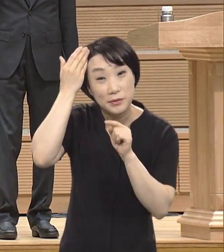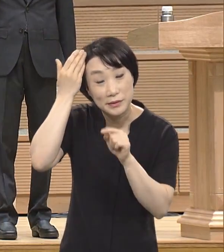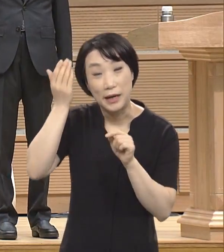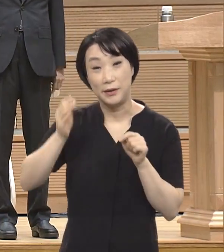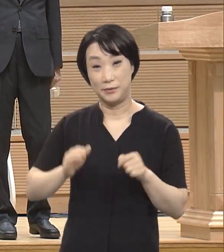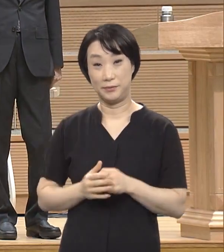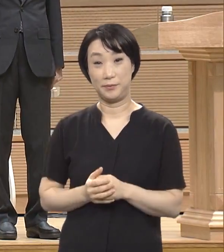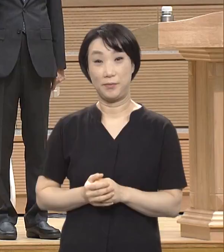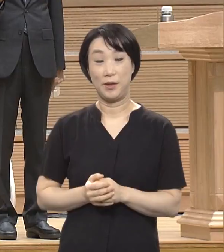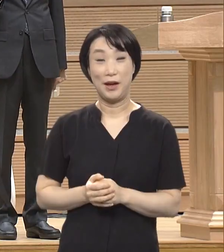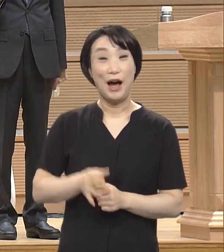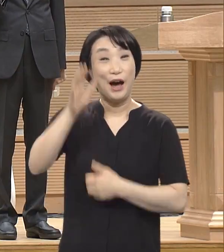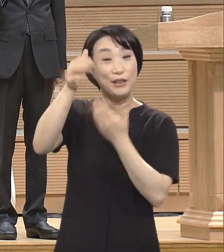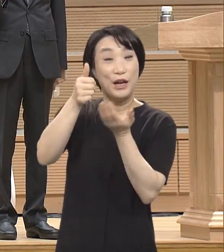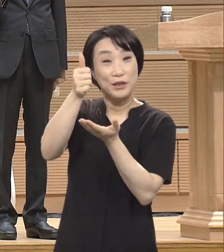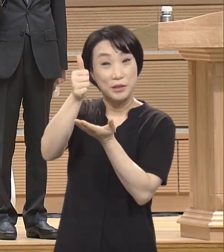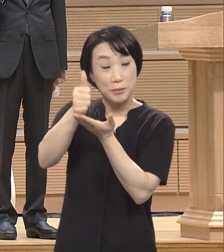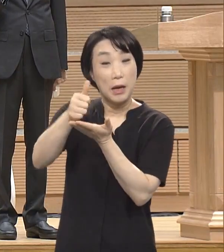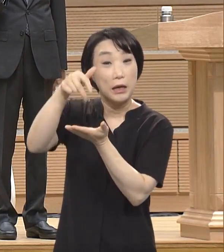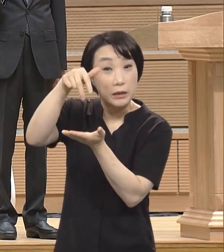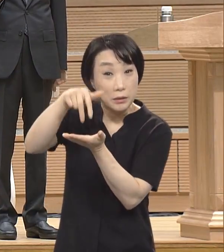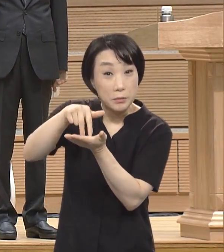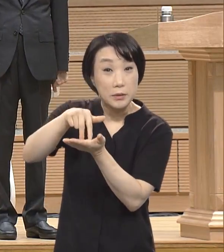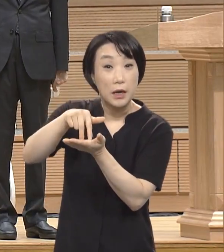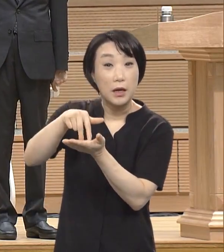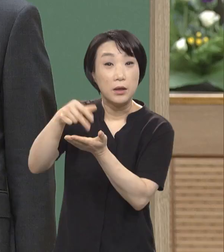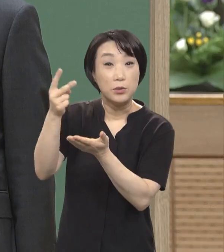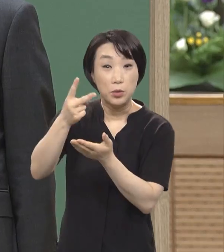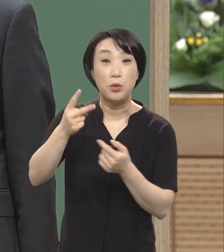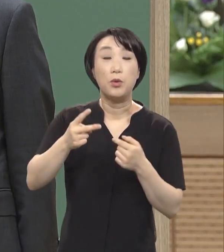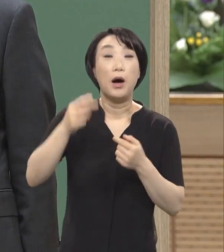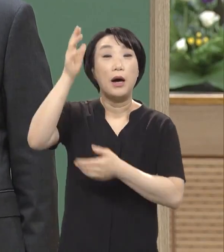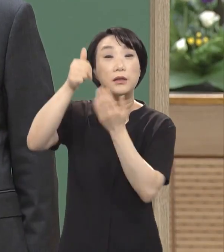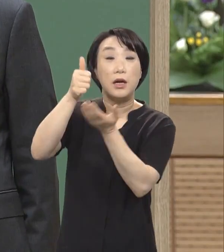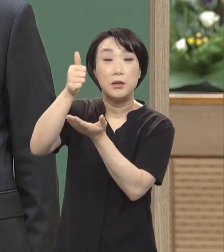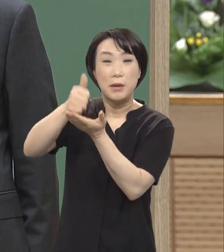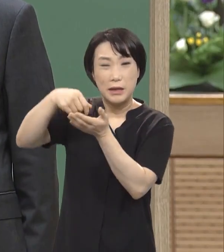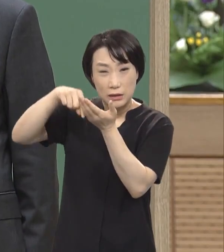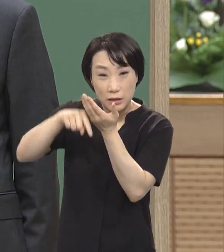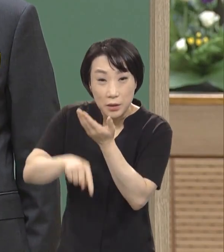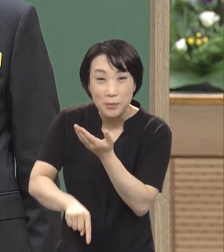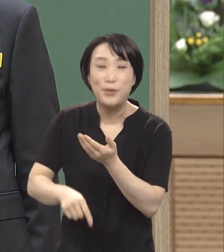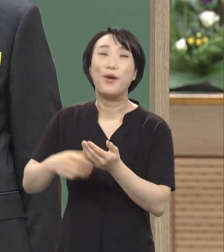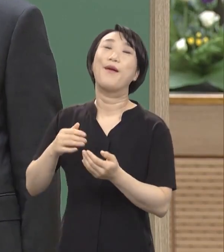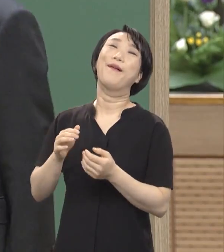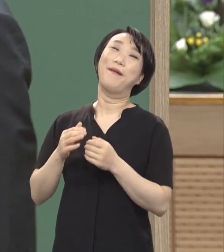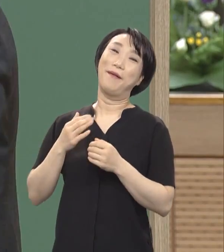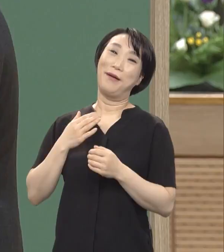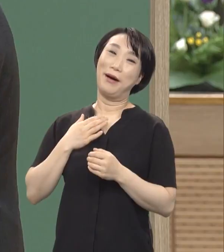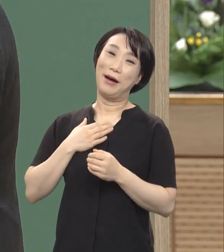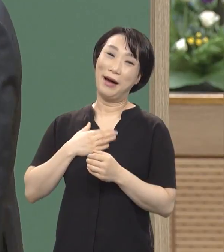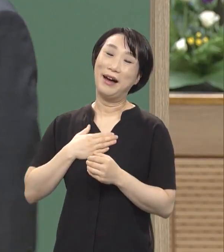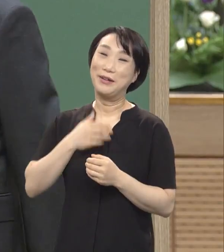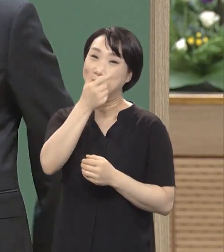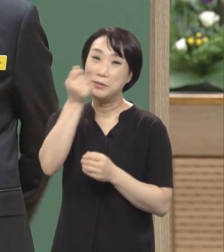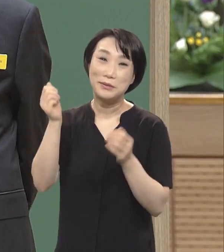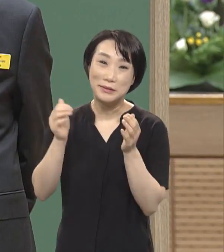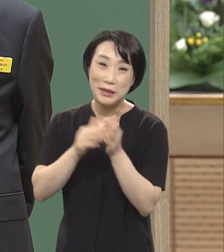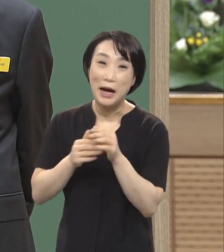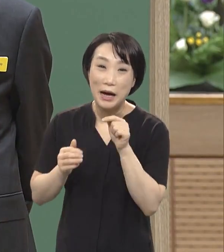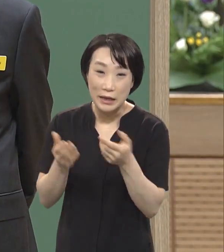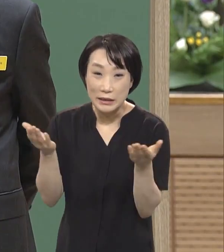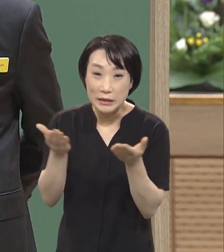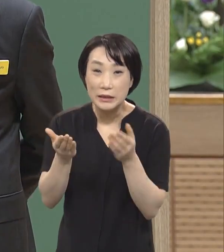이렇게 하나님의 사정과 하나님의 깊은 것을